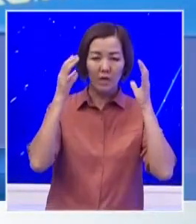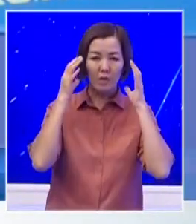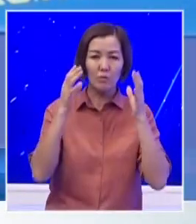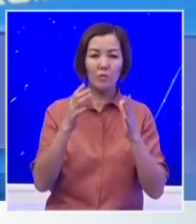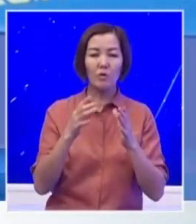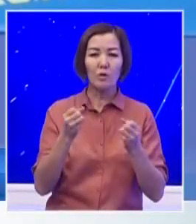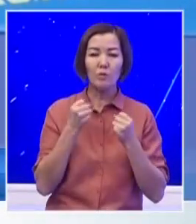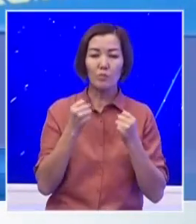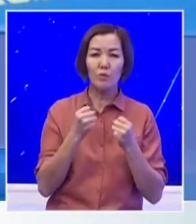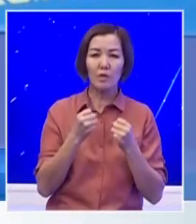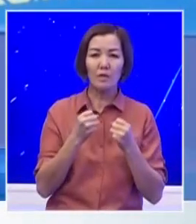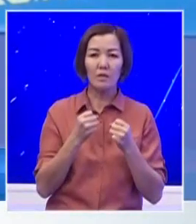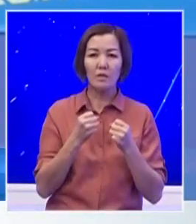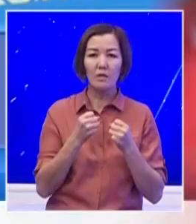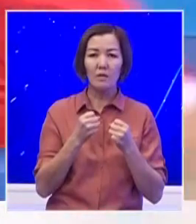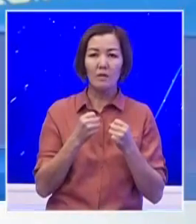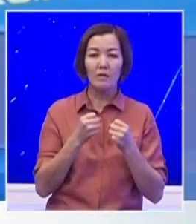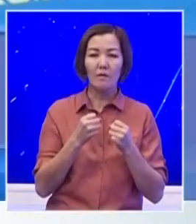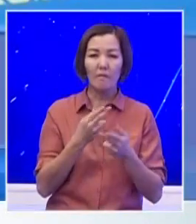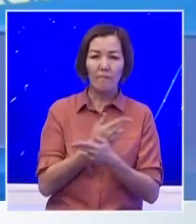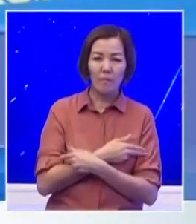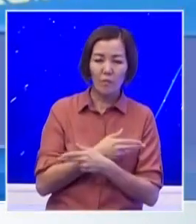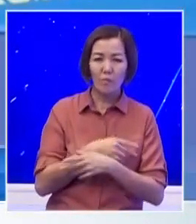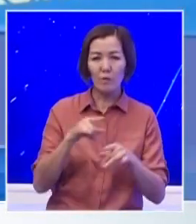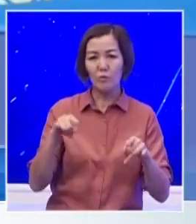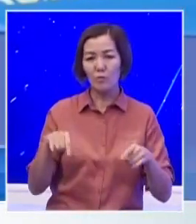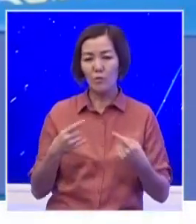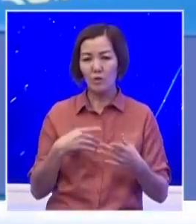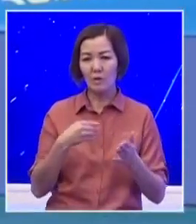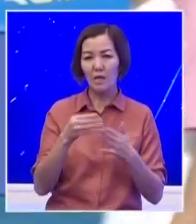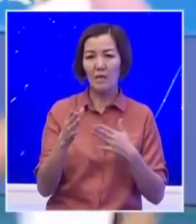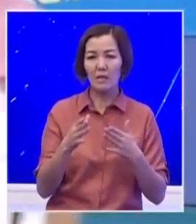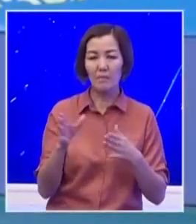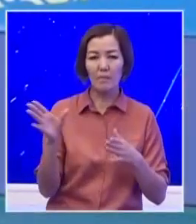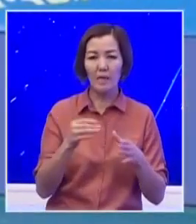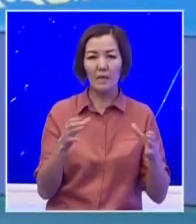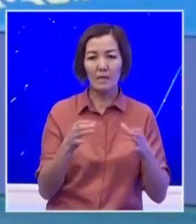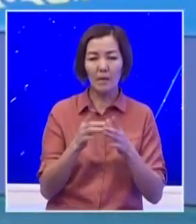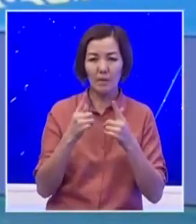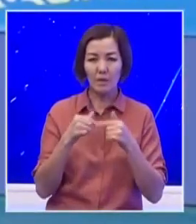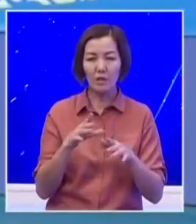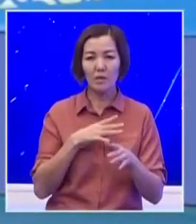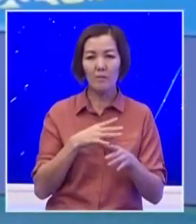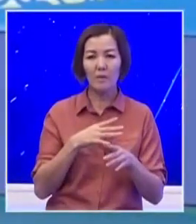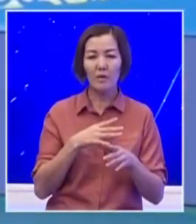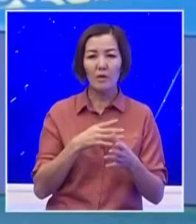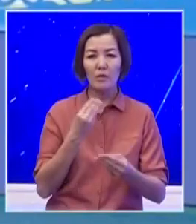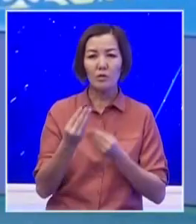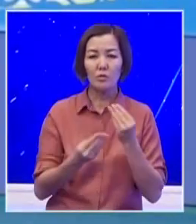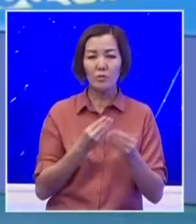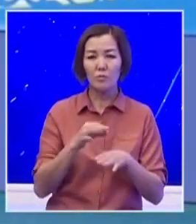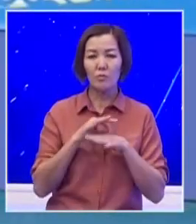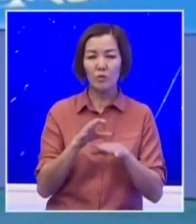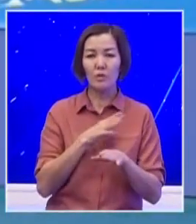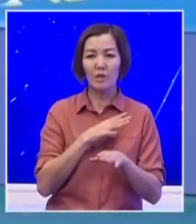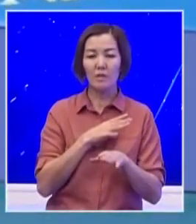спорттан өзі бір формулалар алғызып, не қылып, сондай бір команда жинап, әр жерде осы турнир